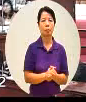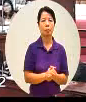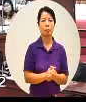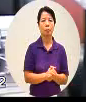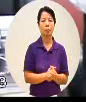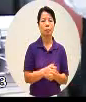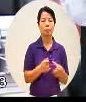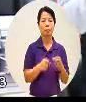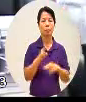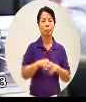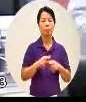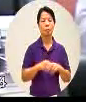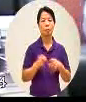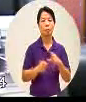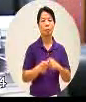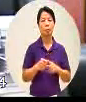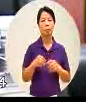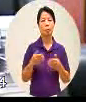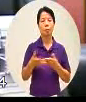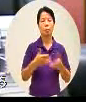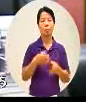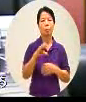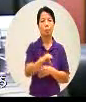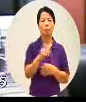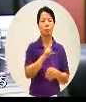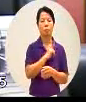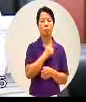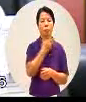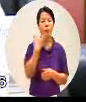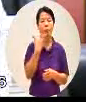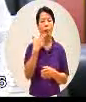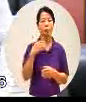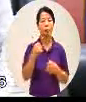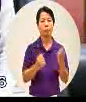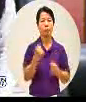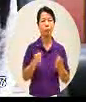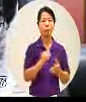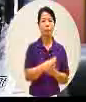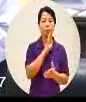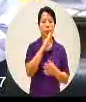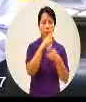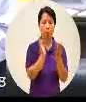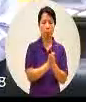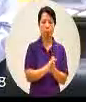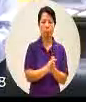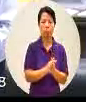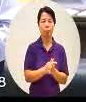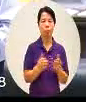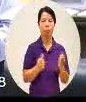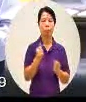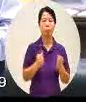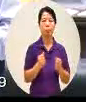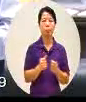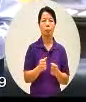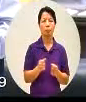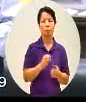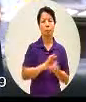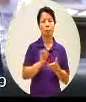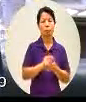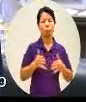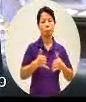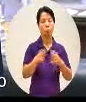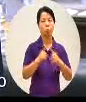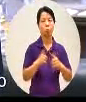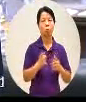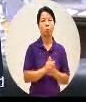坐公务车啦，然后私底下也有自己开车啊、嗯，是不是这样子？ 基本上都是用路人啦、啊、哈、哦，基本上。这个用路人开